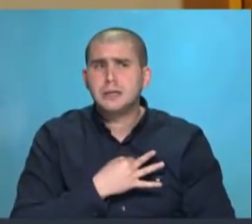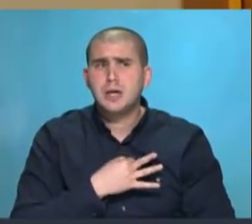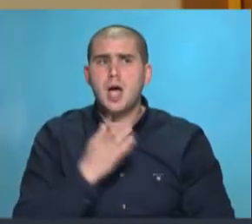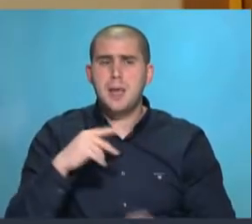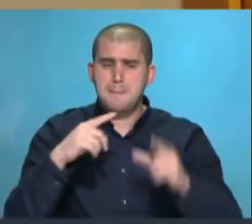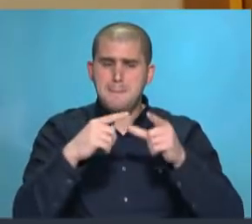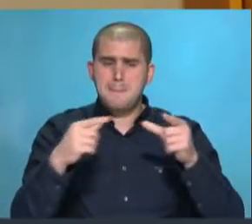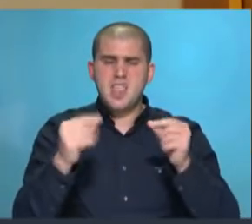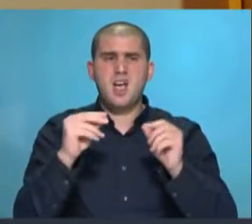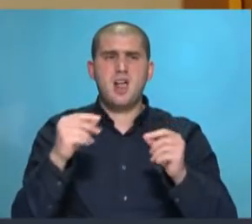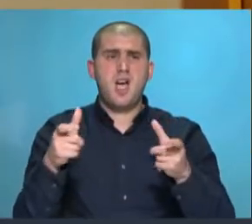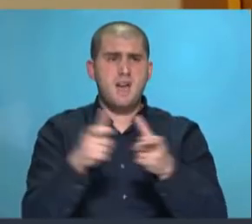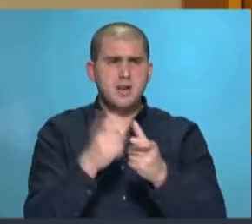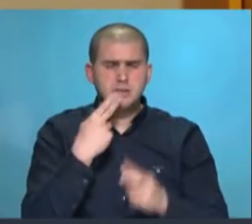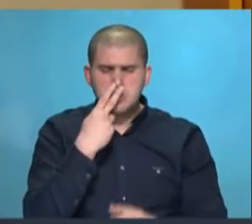פתק של חברה, רציתי